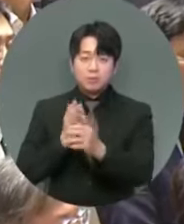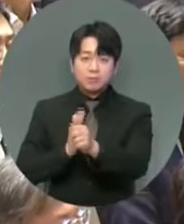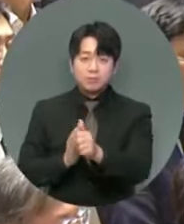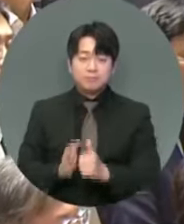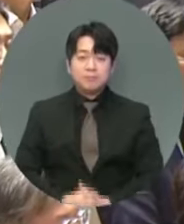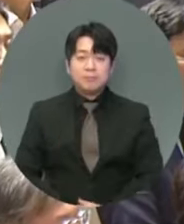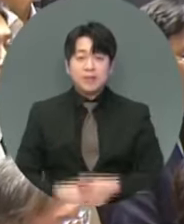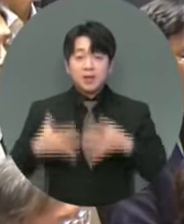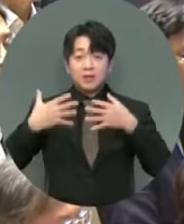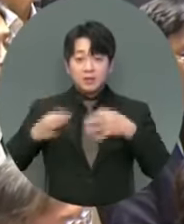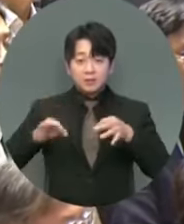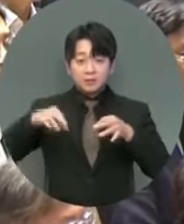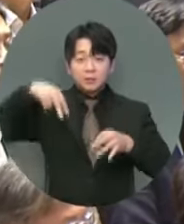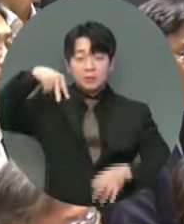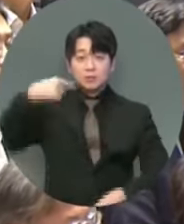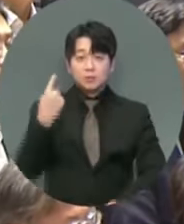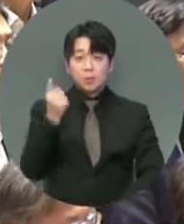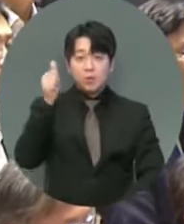김소희 의원,